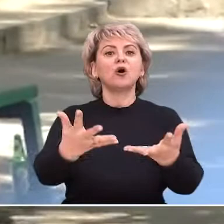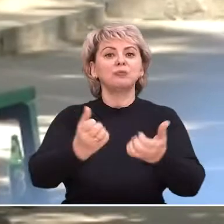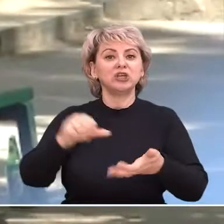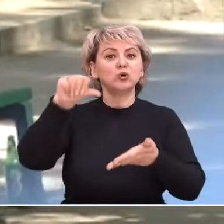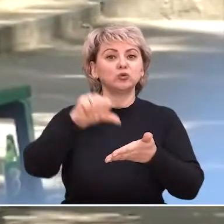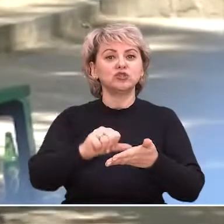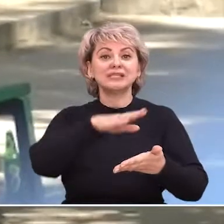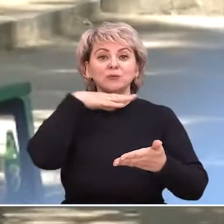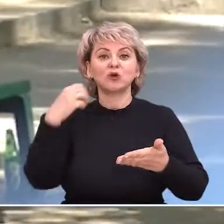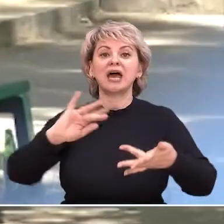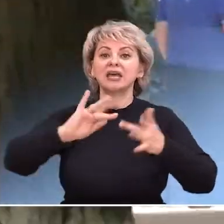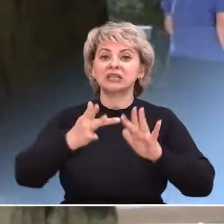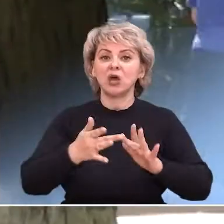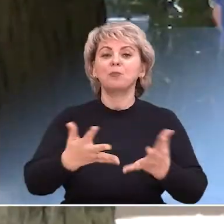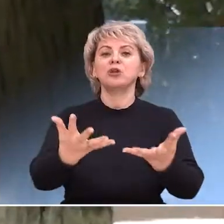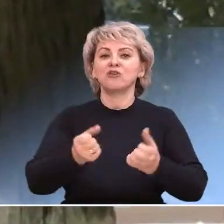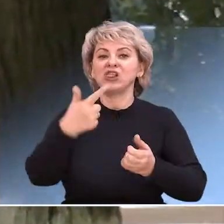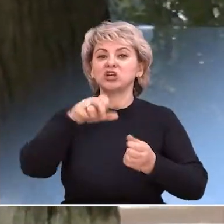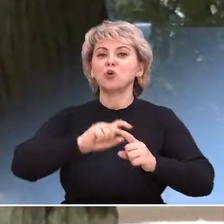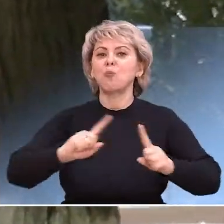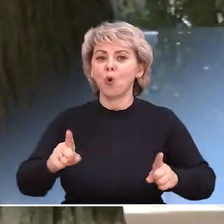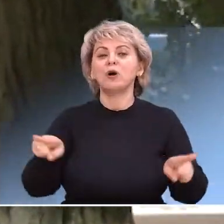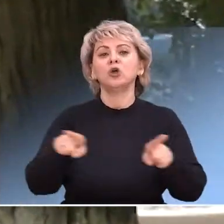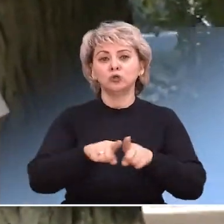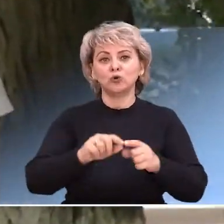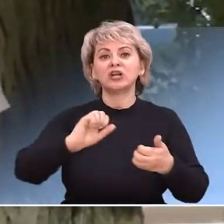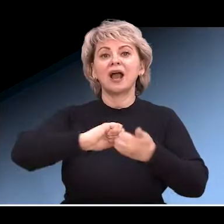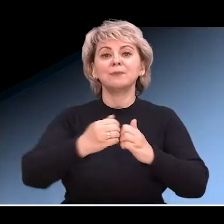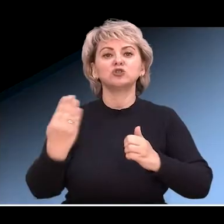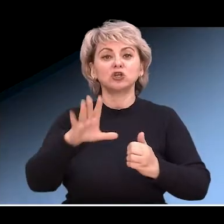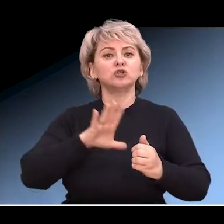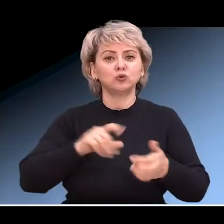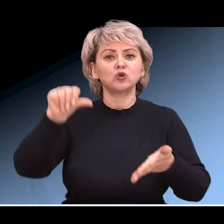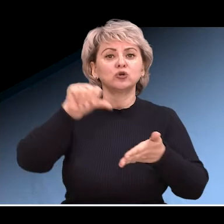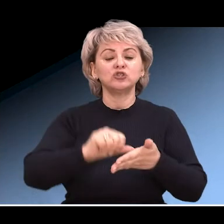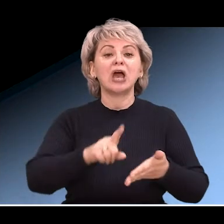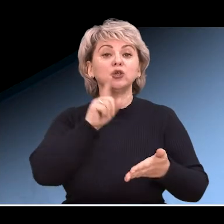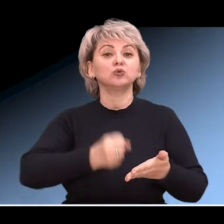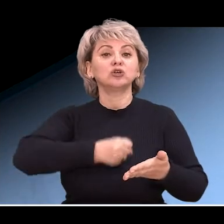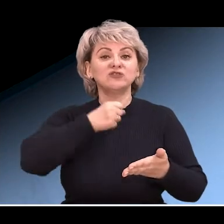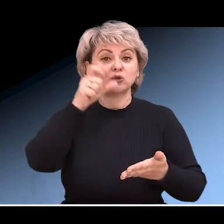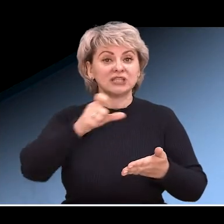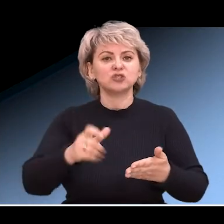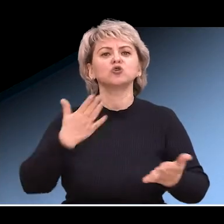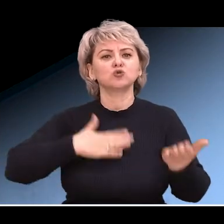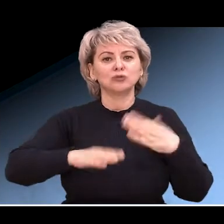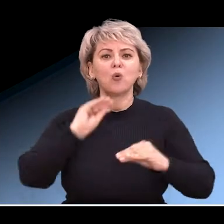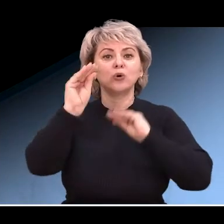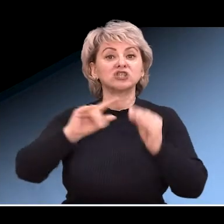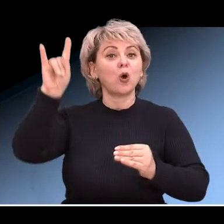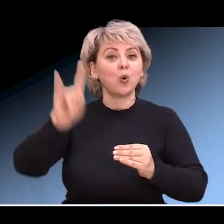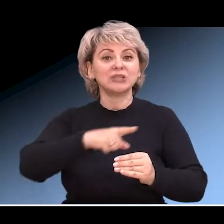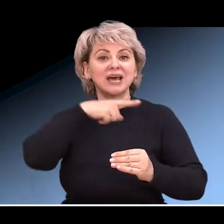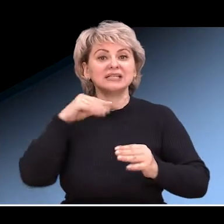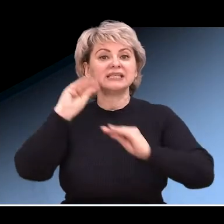страны приняли участие в многочисленных онлайн-акциях и флешмобах. Каменчане тоже не остались в стороне. Юные и взрослые жители нашего города с